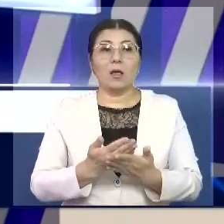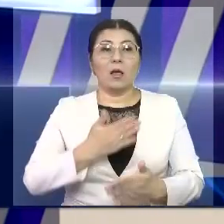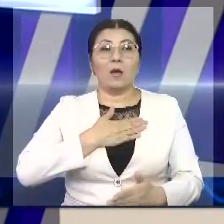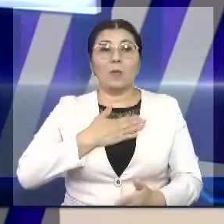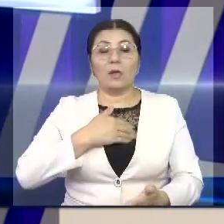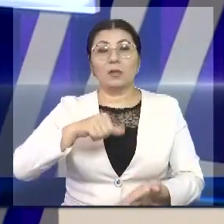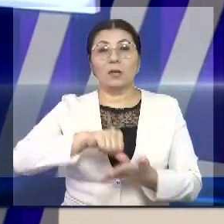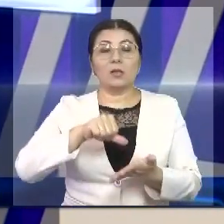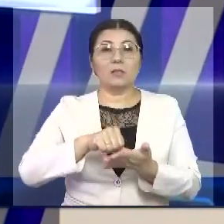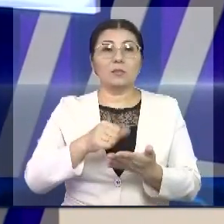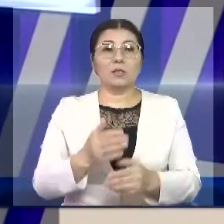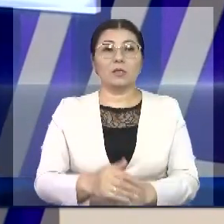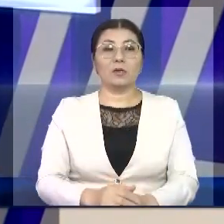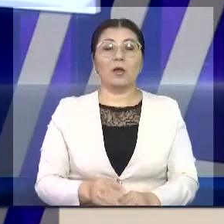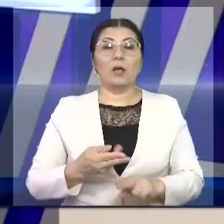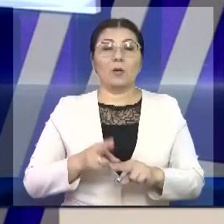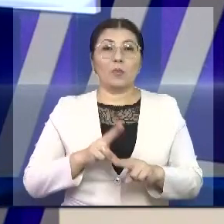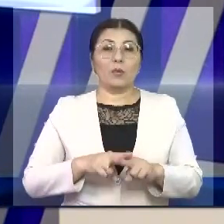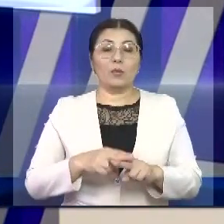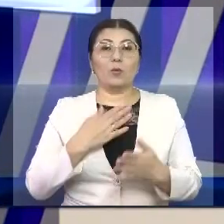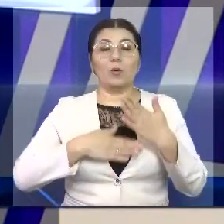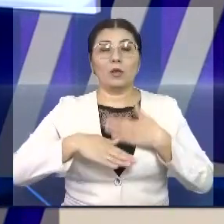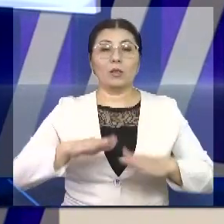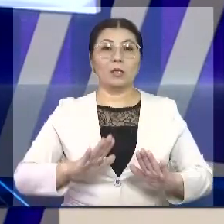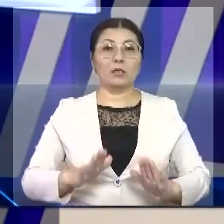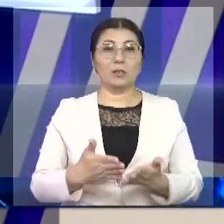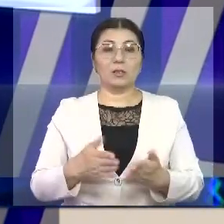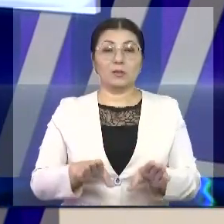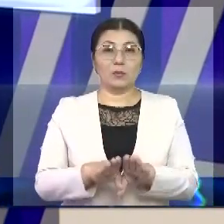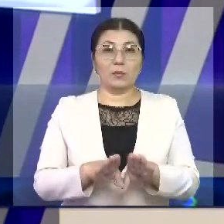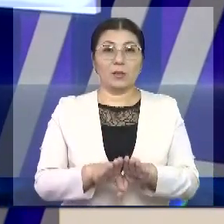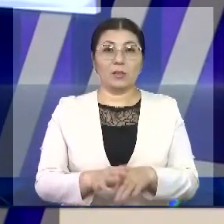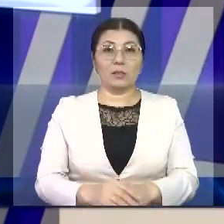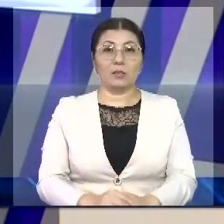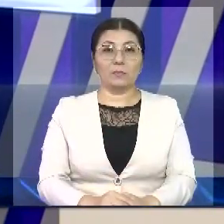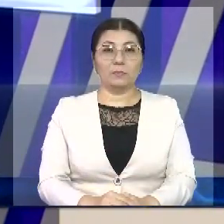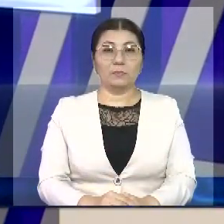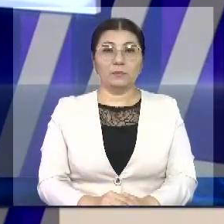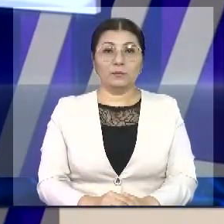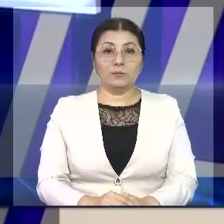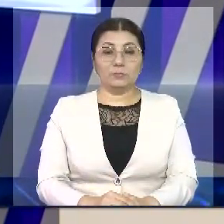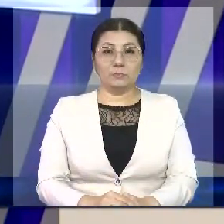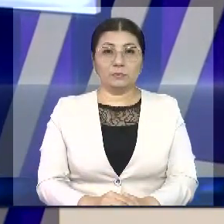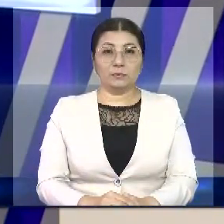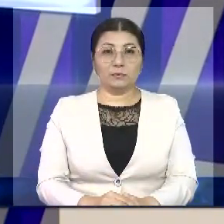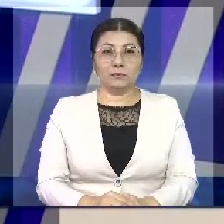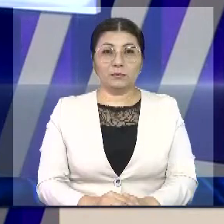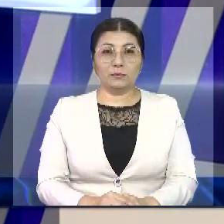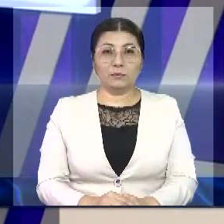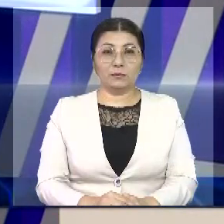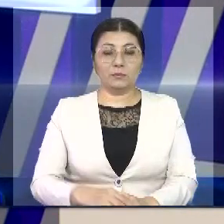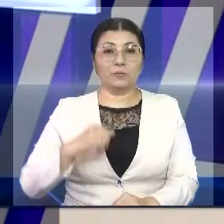бұл шараларға, ол да әрине қуантады. Бірақ сонымен қатар тағы да айтқымыз келеді, ең басты